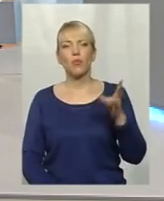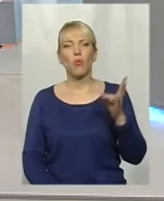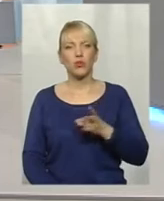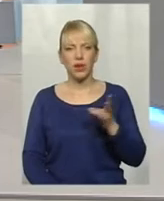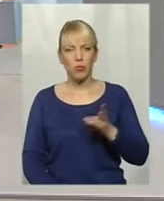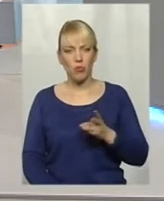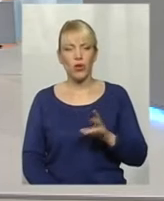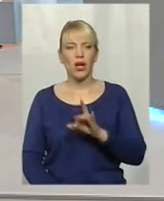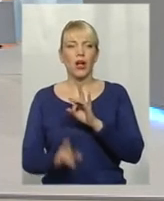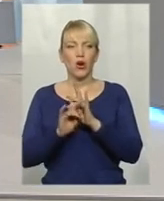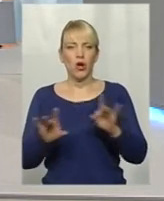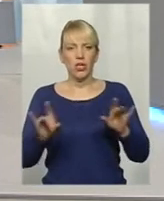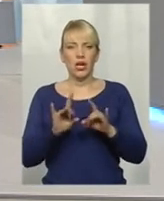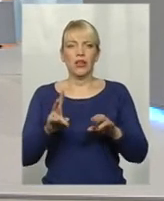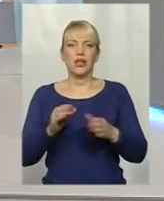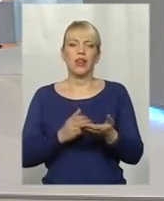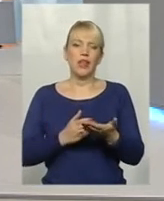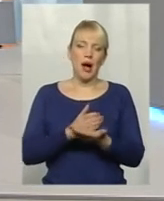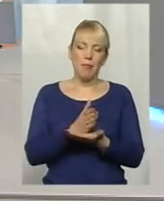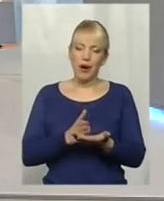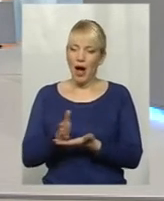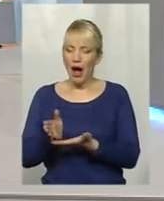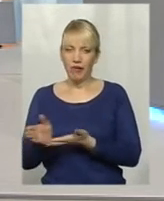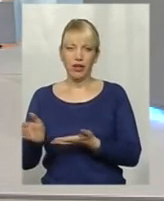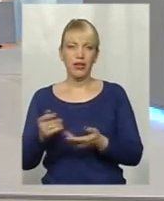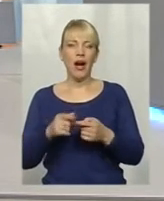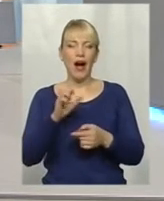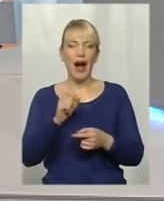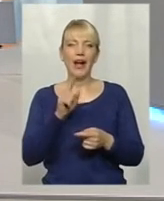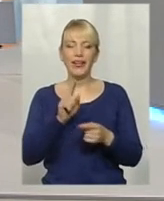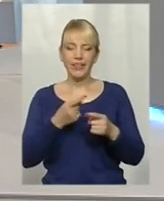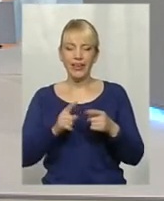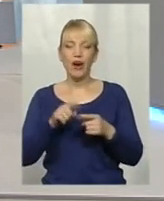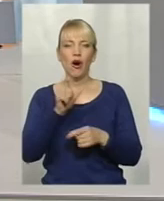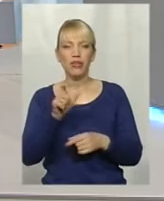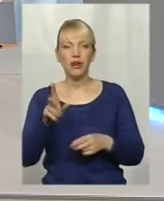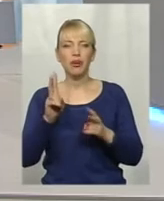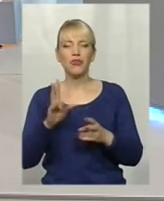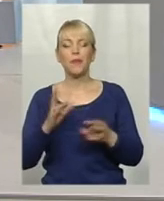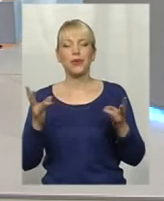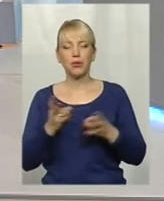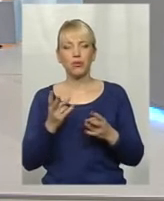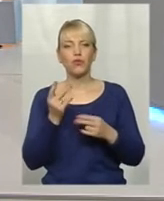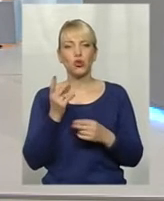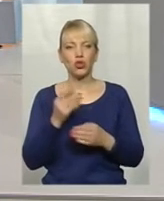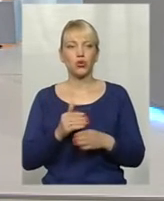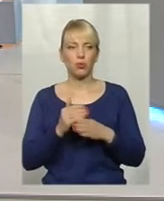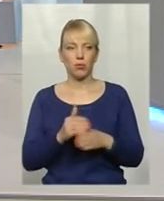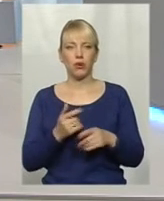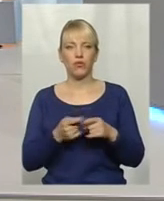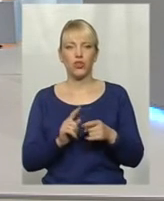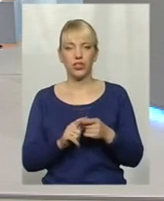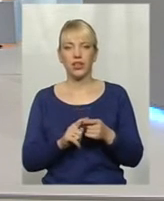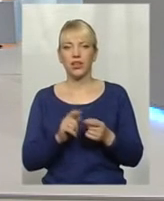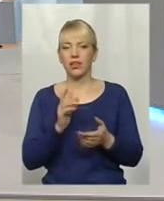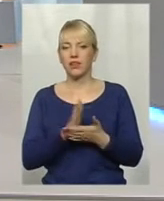потребує роз'яснення, направлення до відповідного органу. А ті особи, які потребують вторинної допомоги, вони становлять